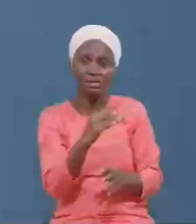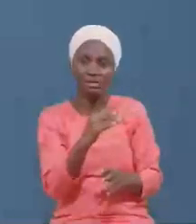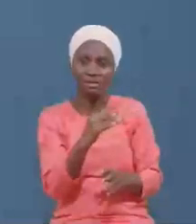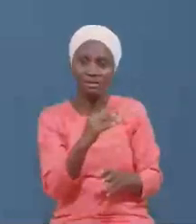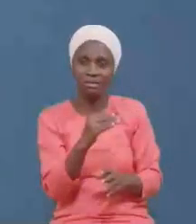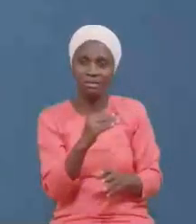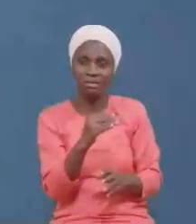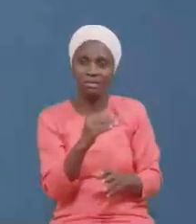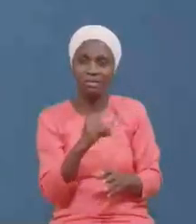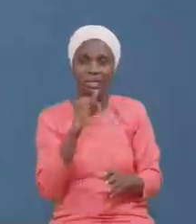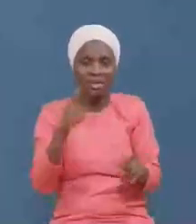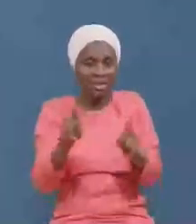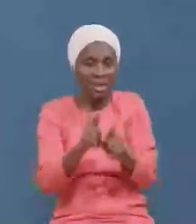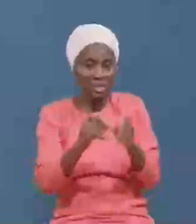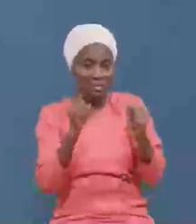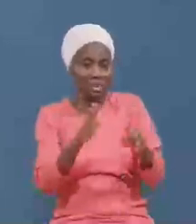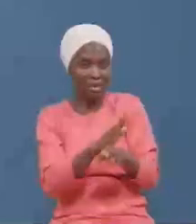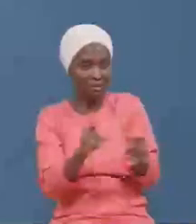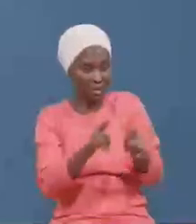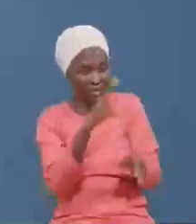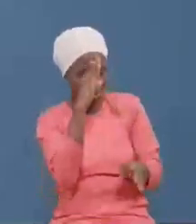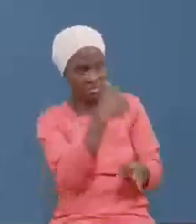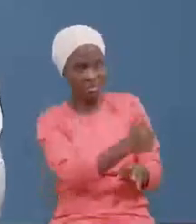est aussi puissante que l'homme lui-même.